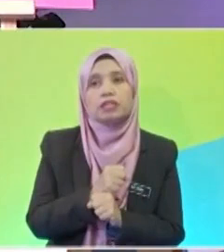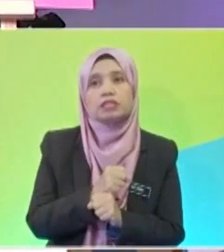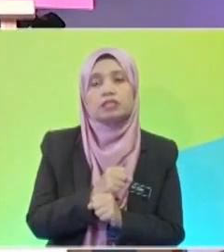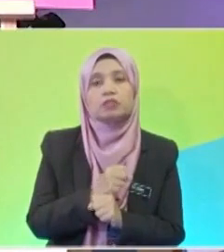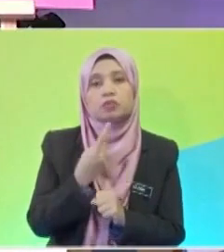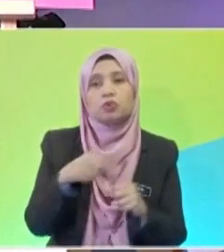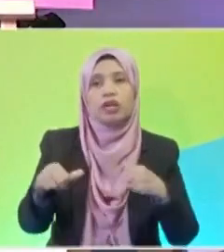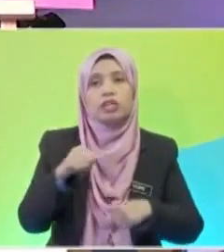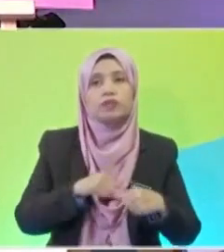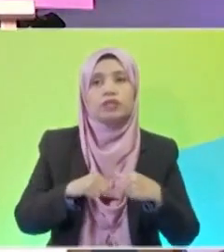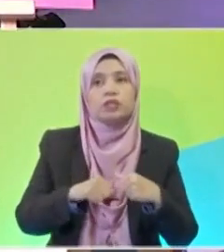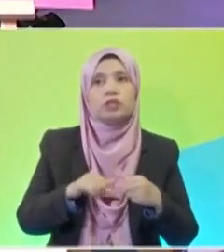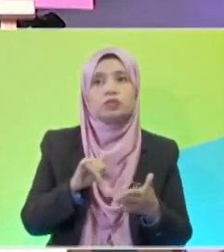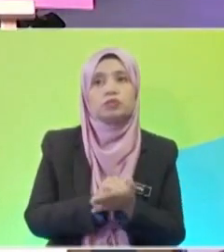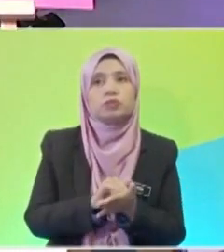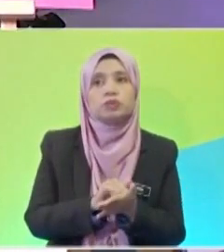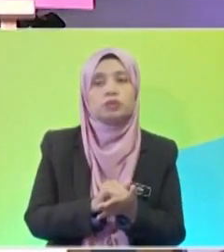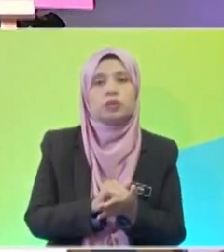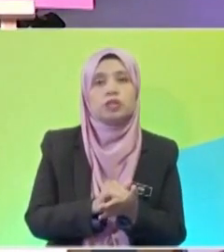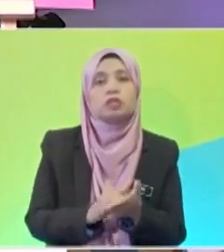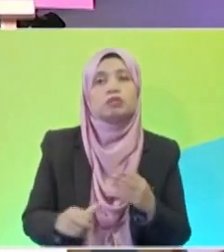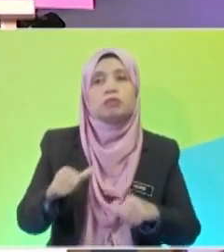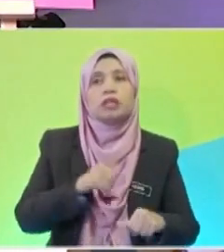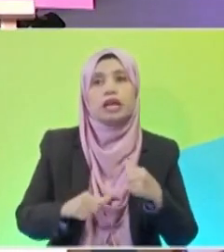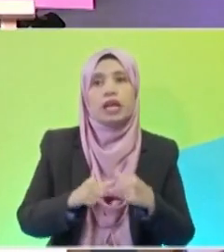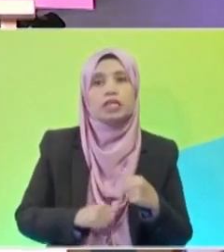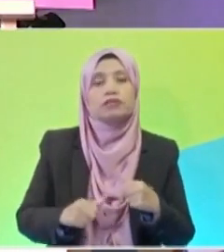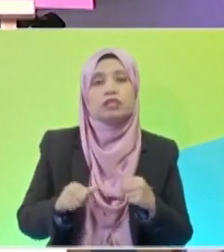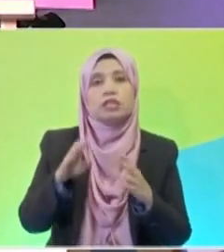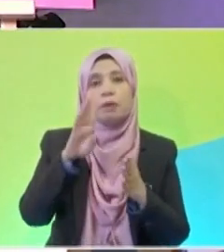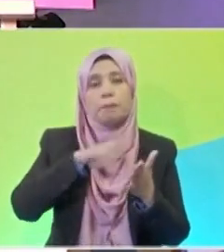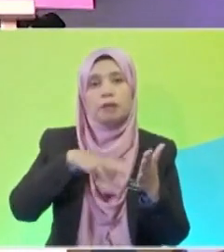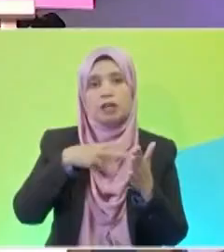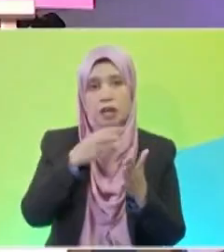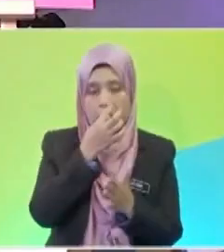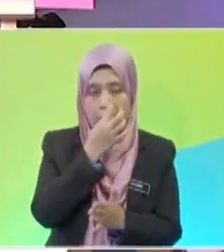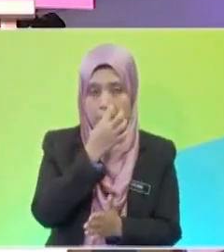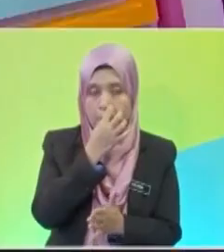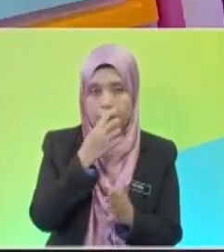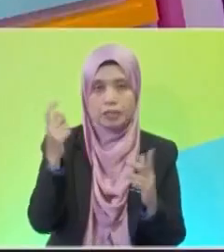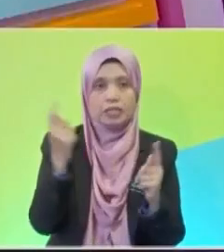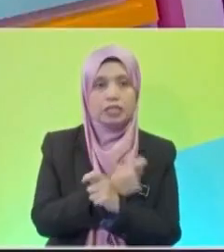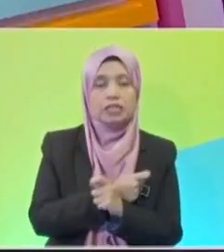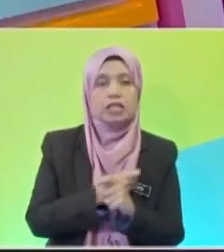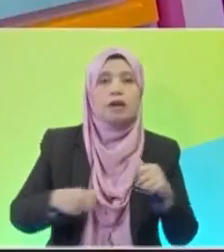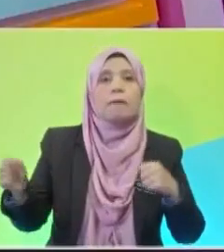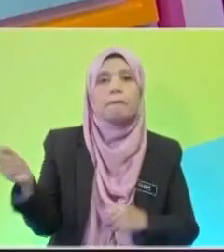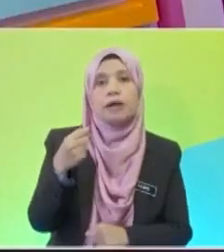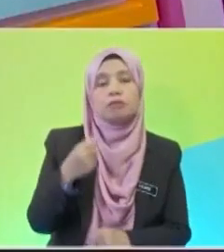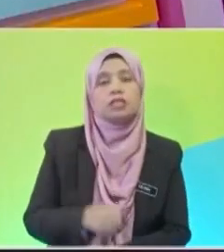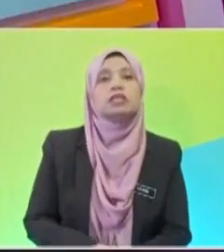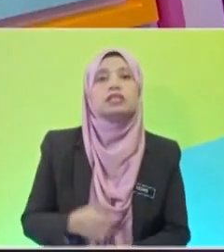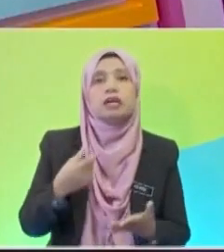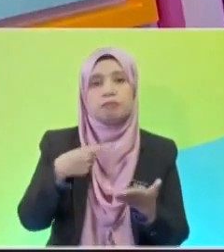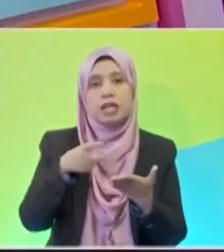belanjakan untuk aktiviti itu, kita dapat untung. Itu yang dikatakan aktiviti berkala. Ini contoh kutipan pertandingan badminton dan belanja